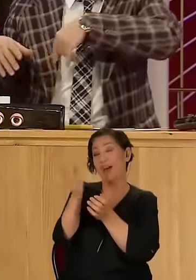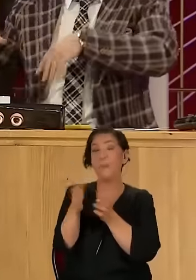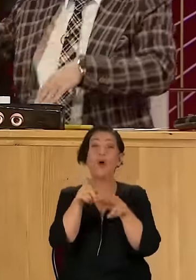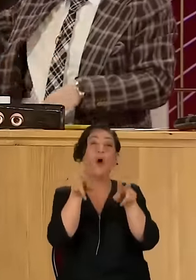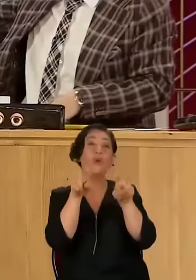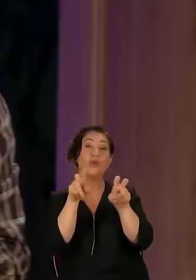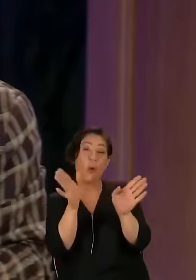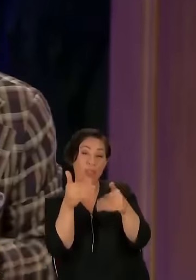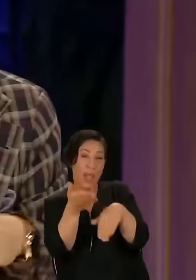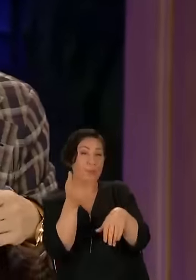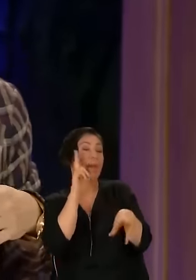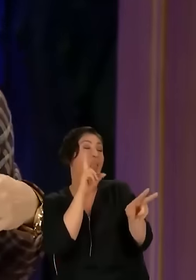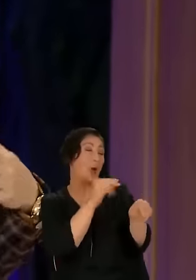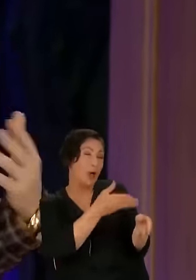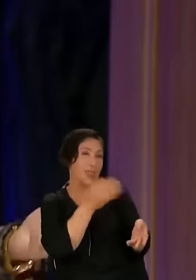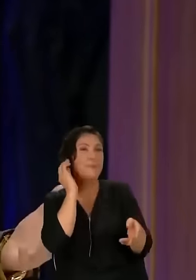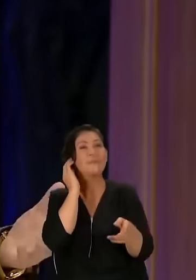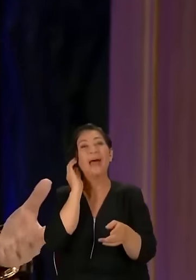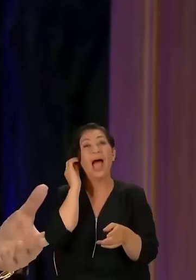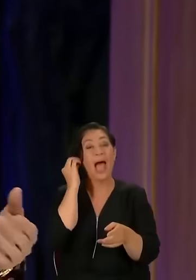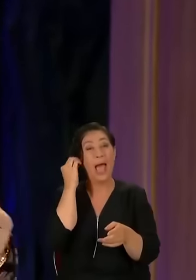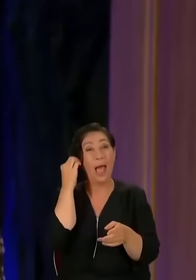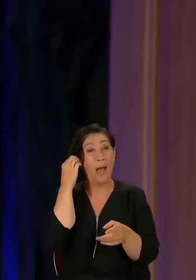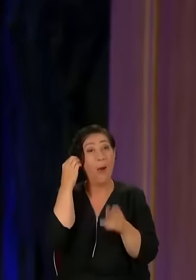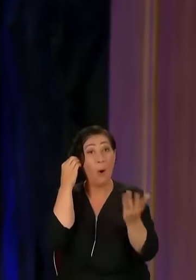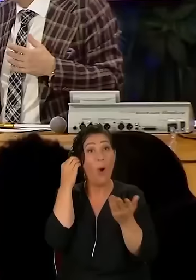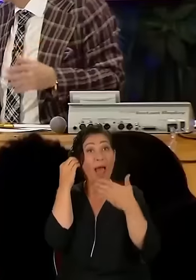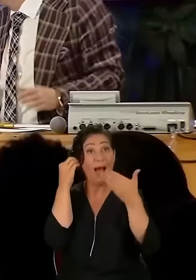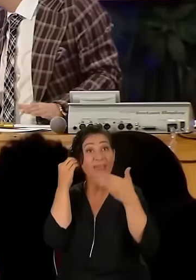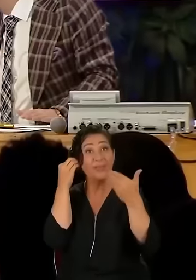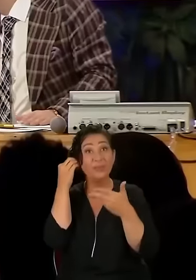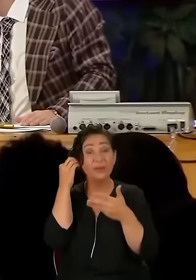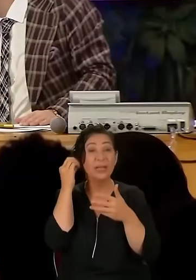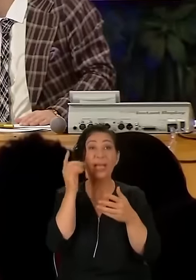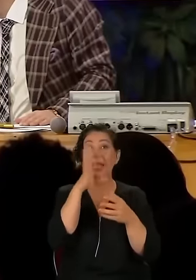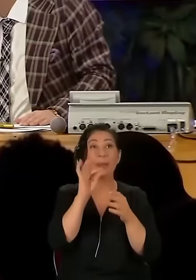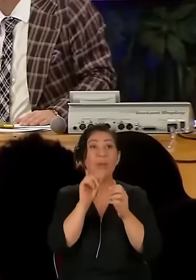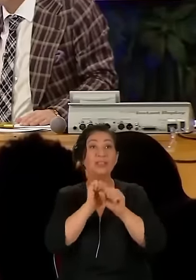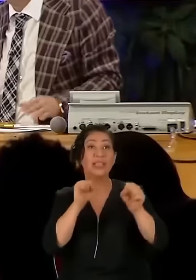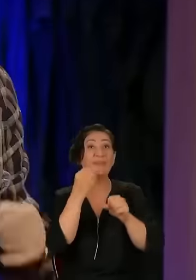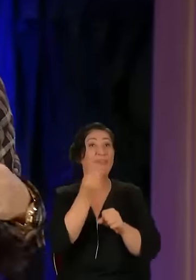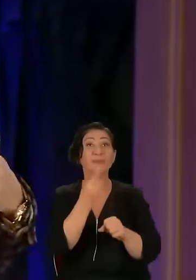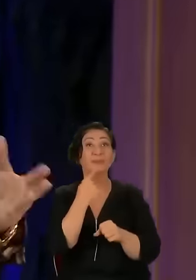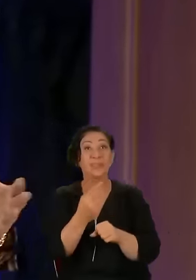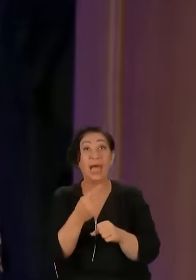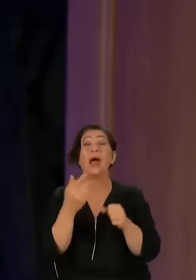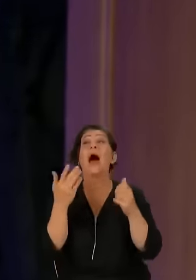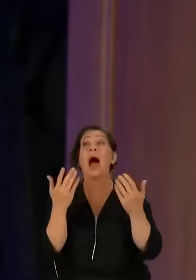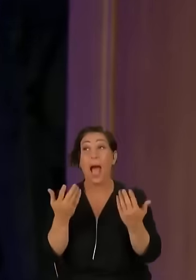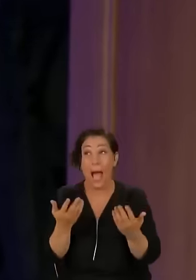da oturma odam, burası da yatak odam filan, öyle anlatıyor. Böyle kime nispet yapıyorsam bilmiyorum